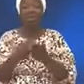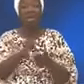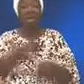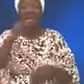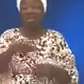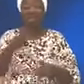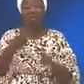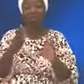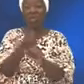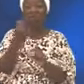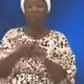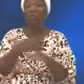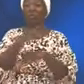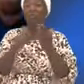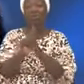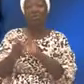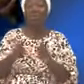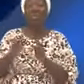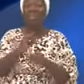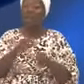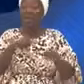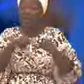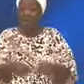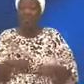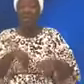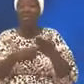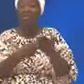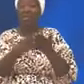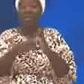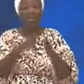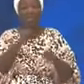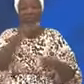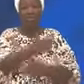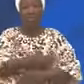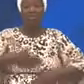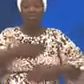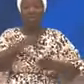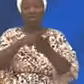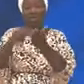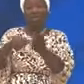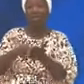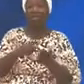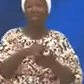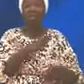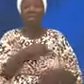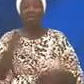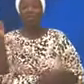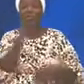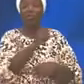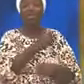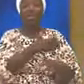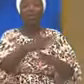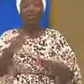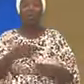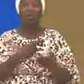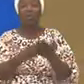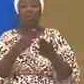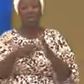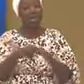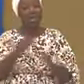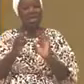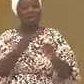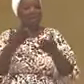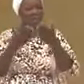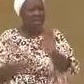si je suis juste je veux pas jouer deux sessions de cela et jette la justice s'ils meurent